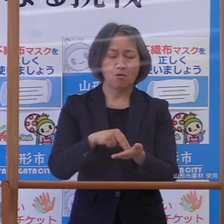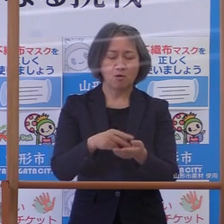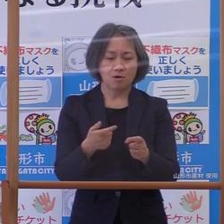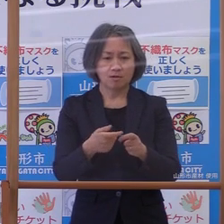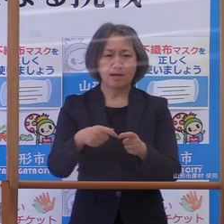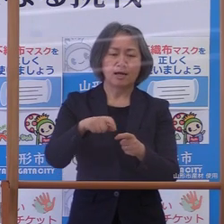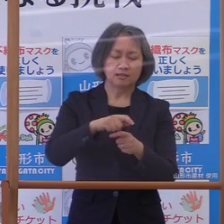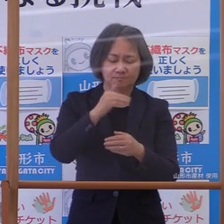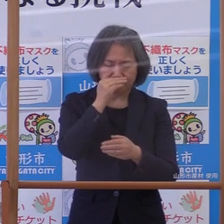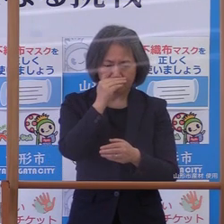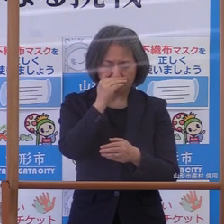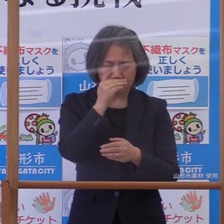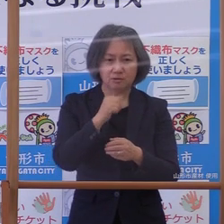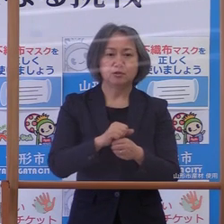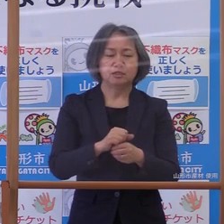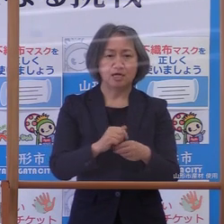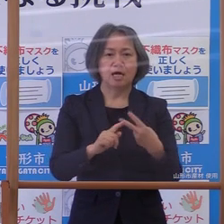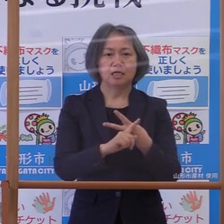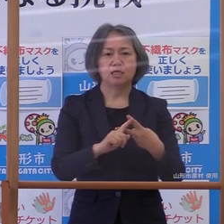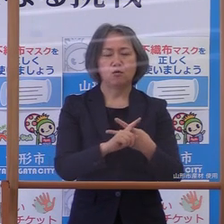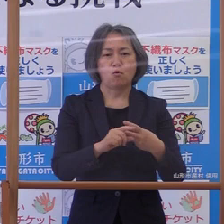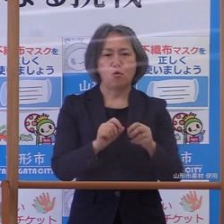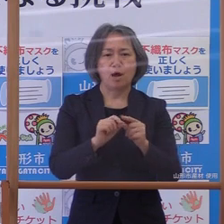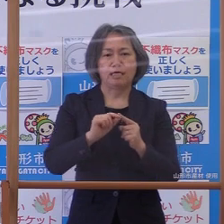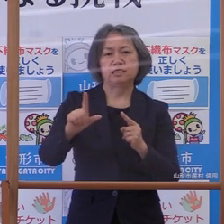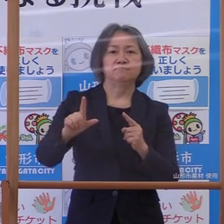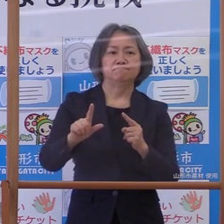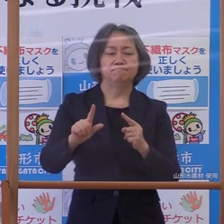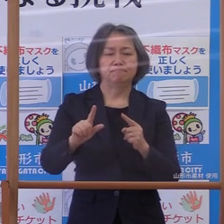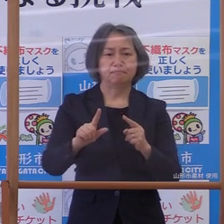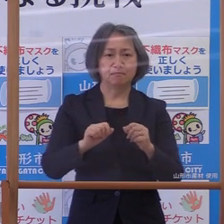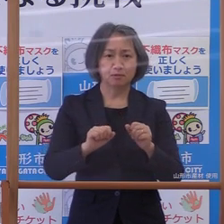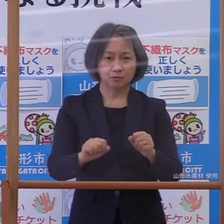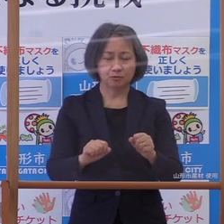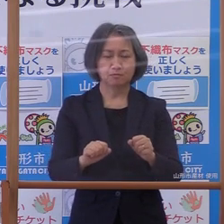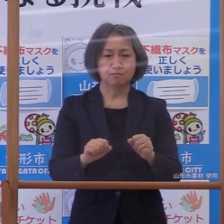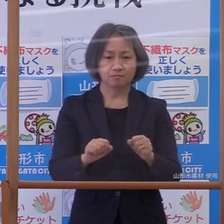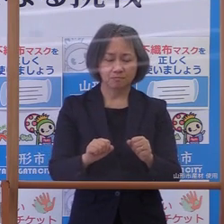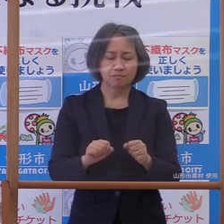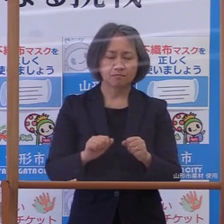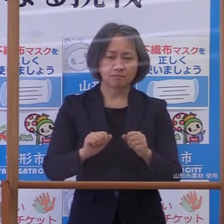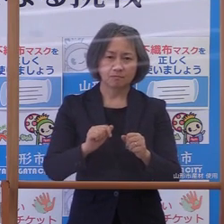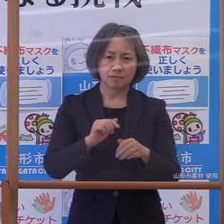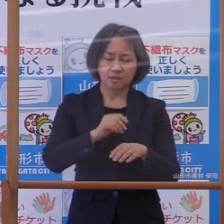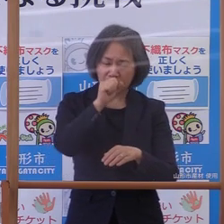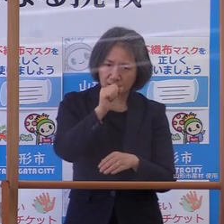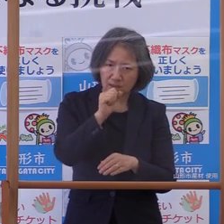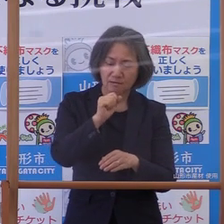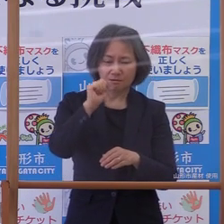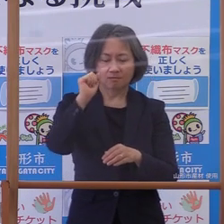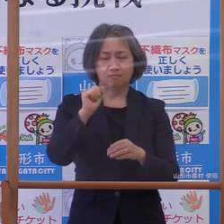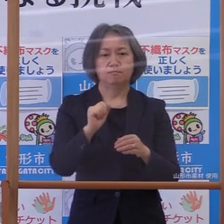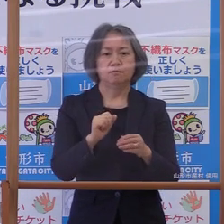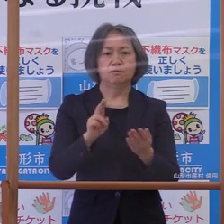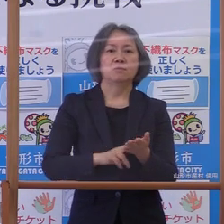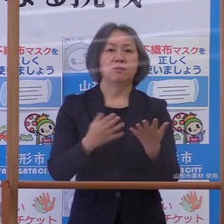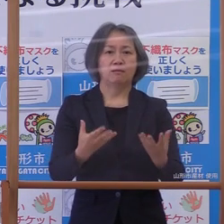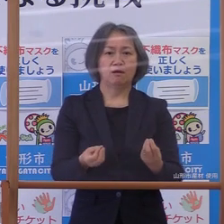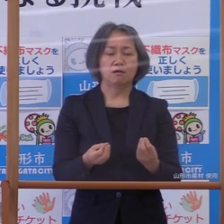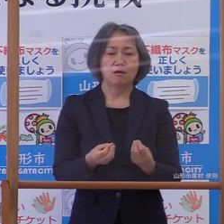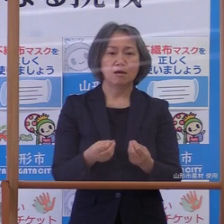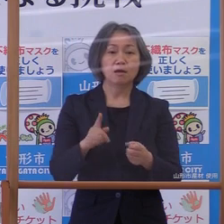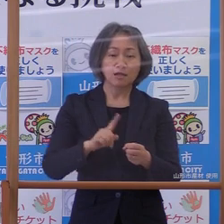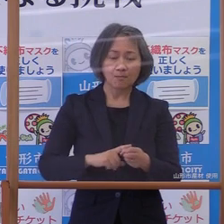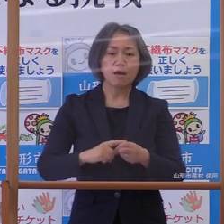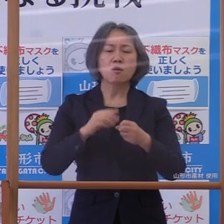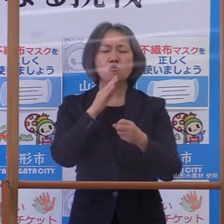実した配信発信などをしていきたいということで、4月から実